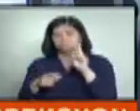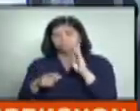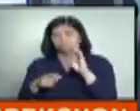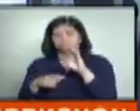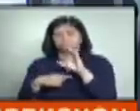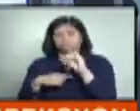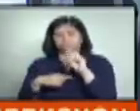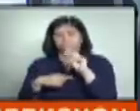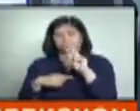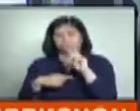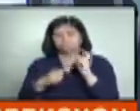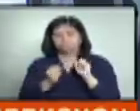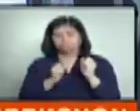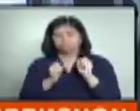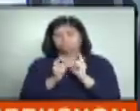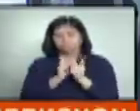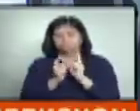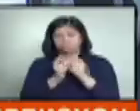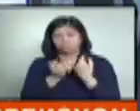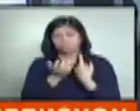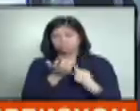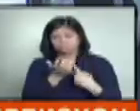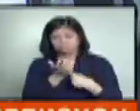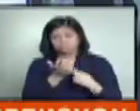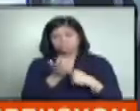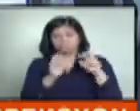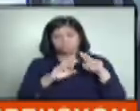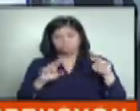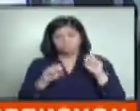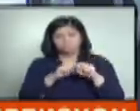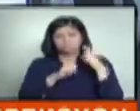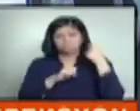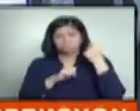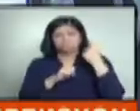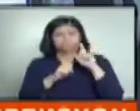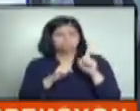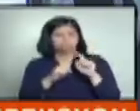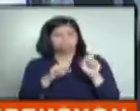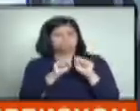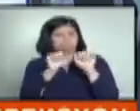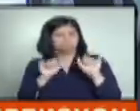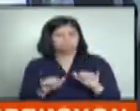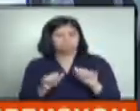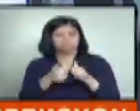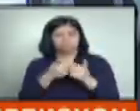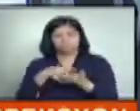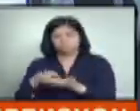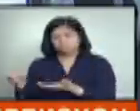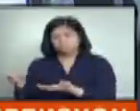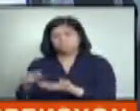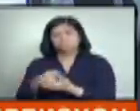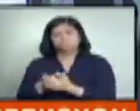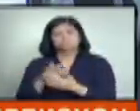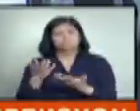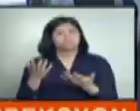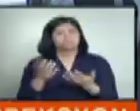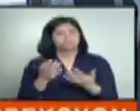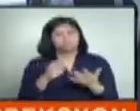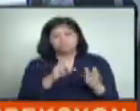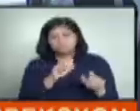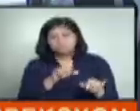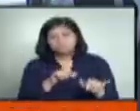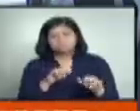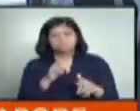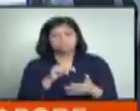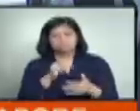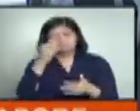subcontractor, gumawa kami ng research. Ano po? Para maintindihan namin kung yung sistema ng bayaran, yung kailangan